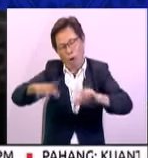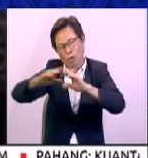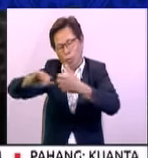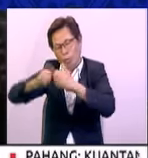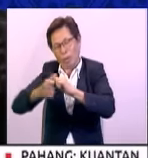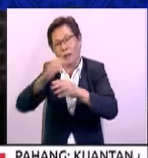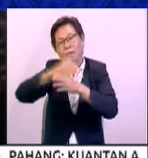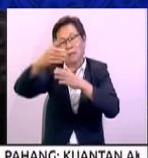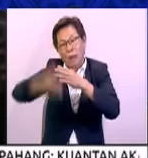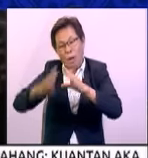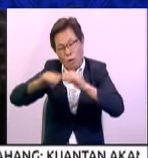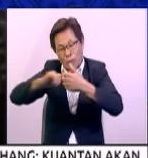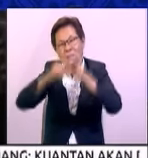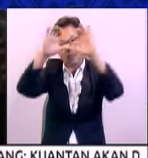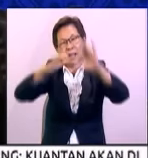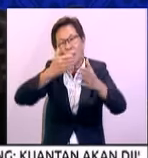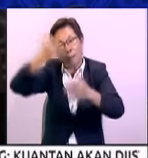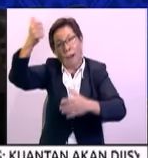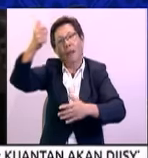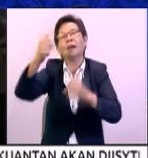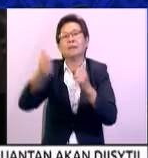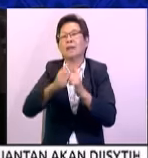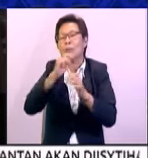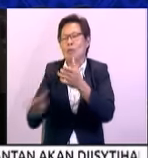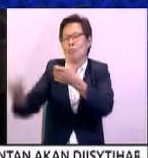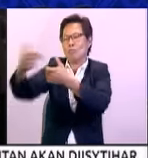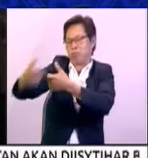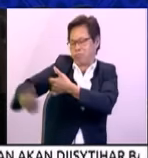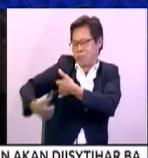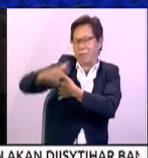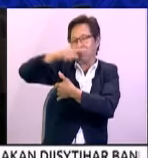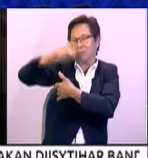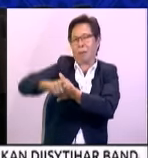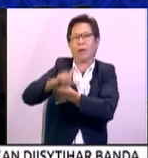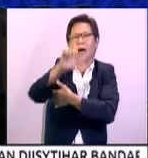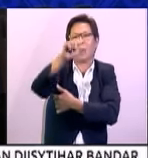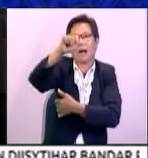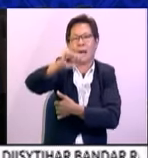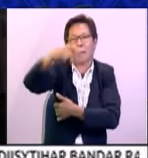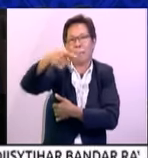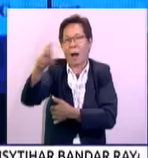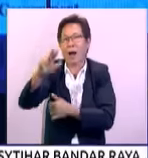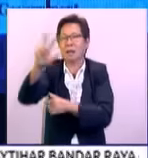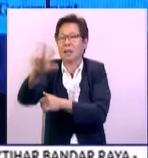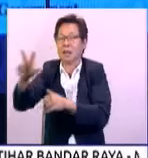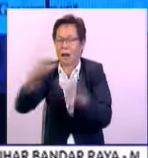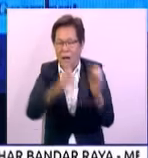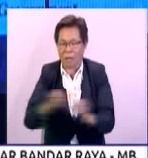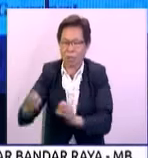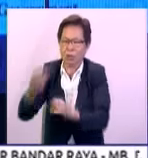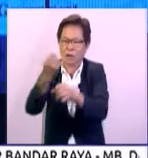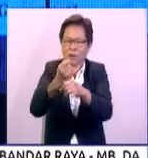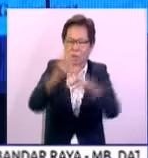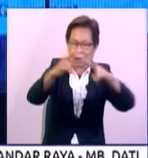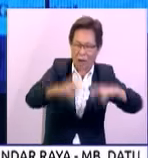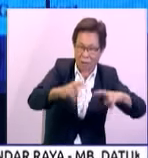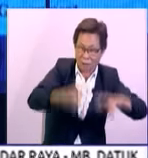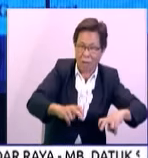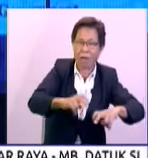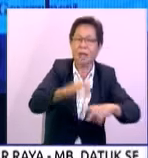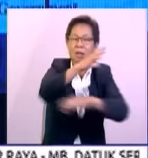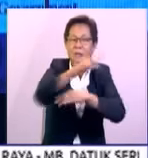dengan cara terbaik tanpa perlu ada penglibatan aspek ketenteraan. APR ke-33 dianjurkan oleh Institut Kajian Strategik